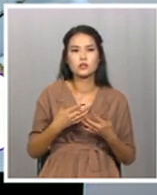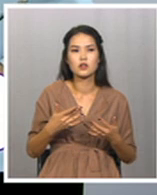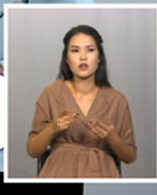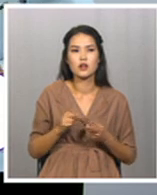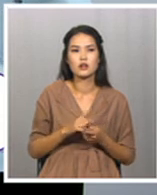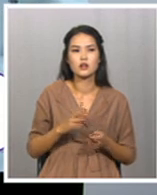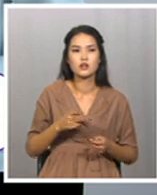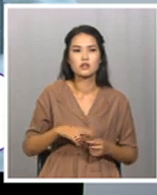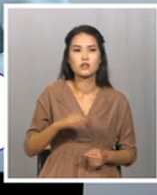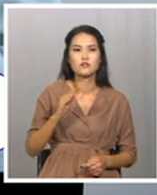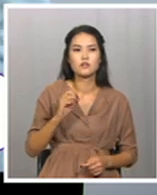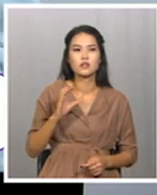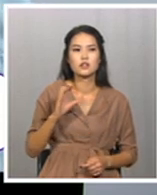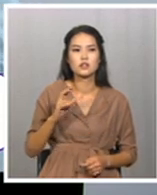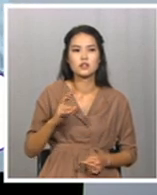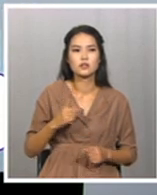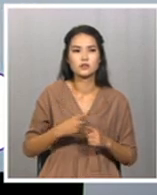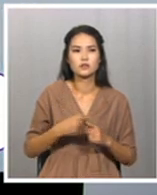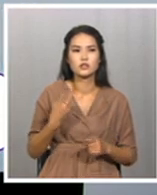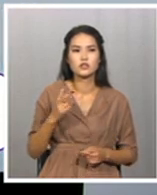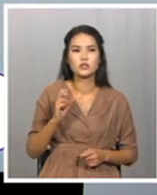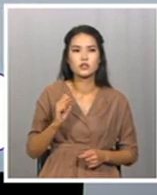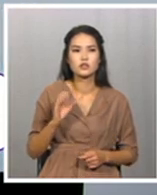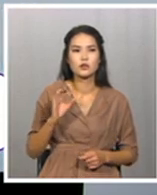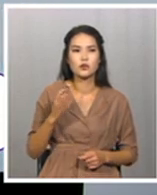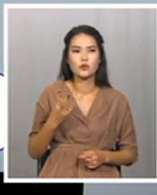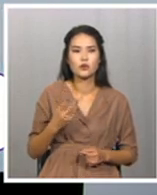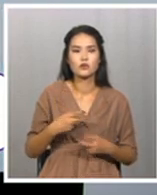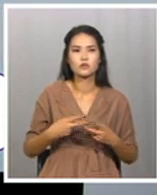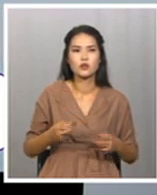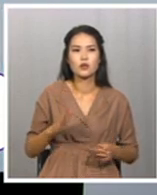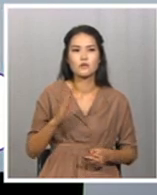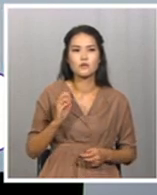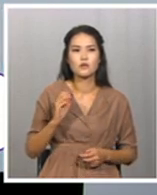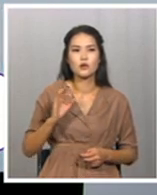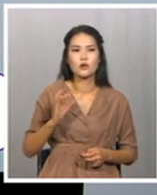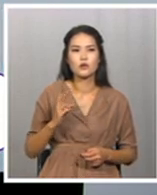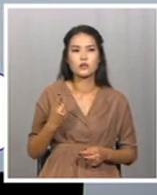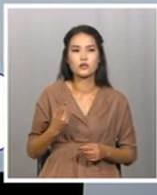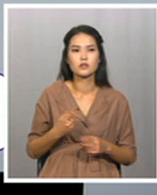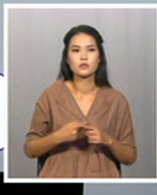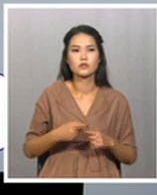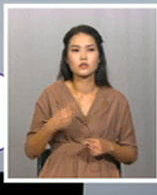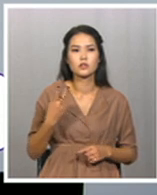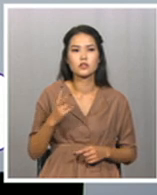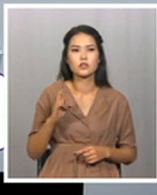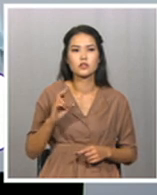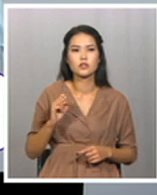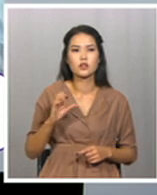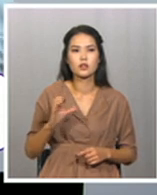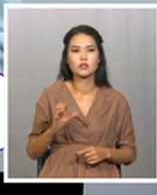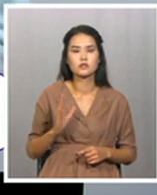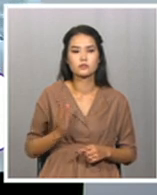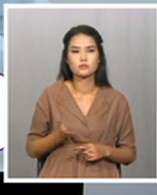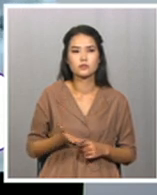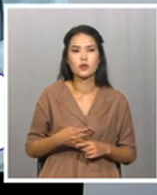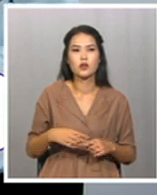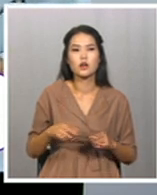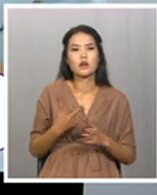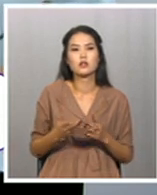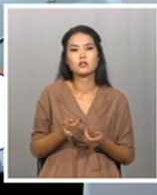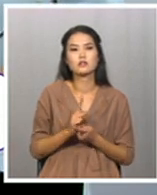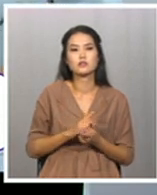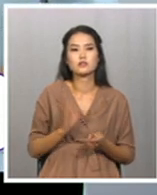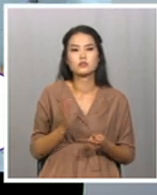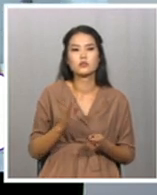болған жағдайда әрекеттеседі. Мысалы, темірдің эквивалентті хлоридімен және темірдің үшвалентті хлоридімен натрий және калий